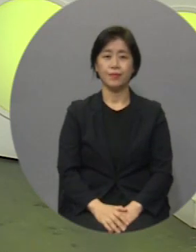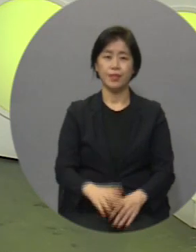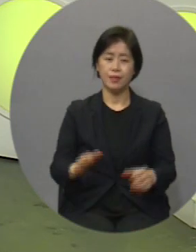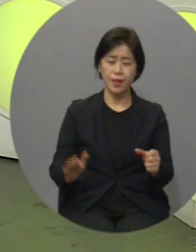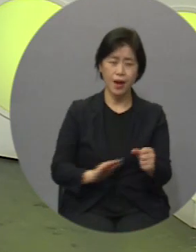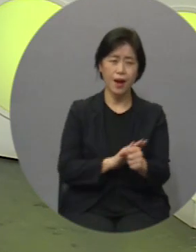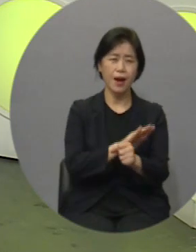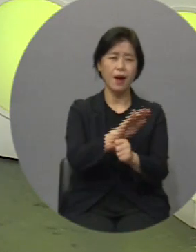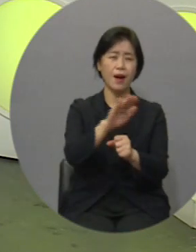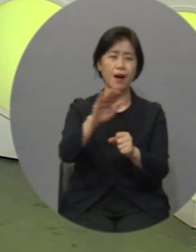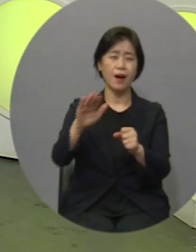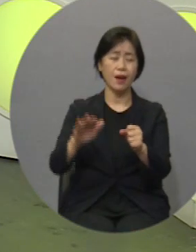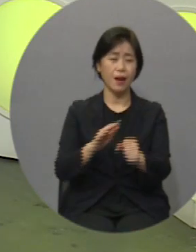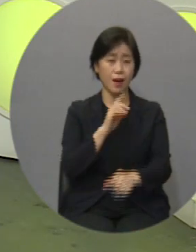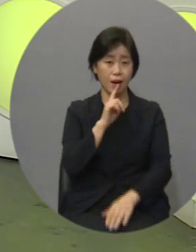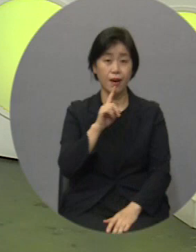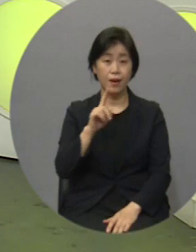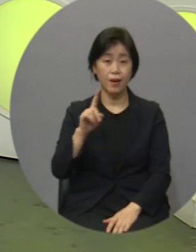사랑아